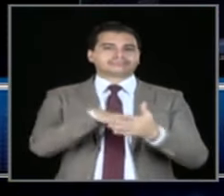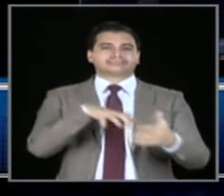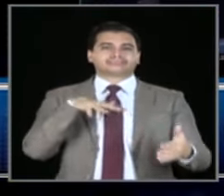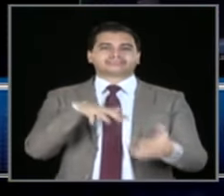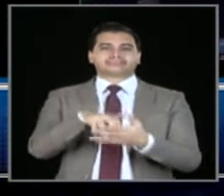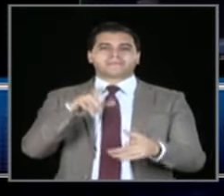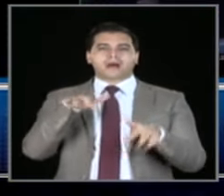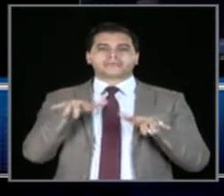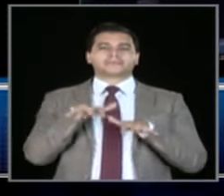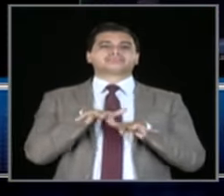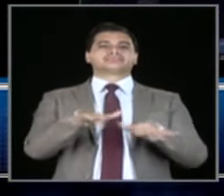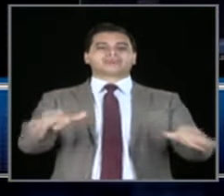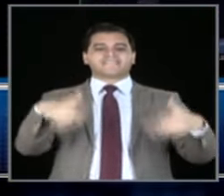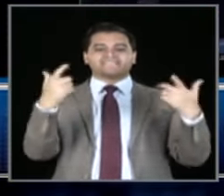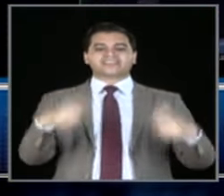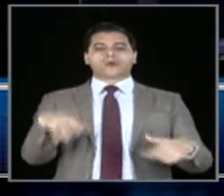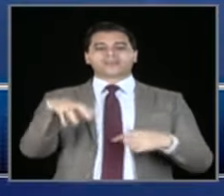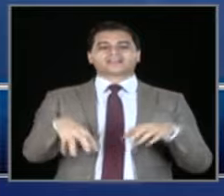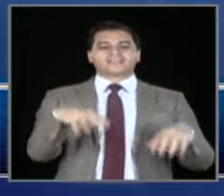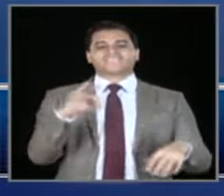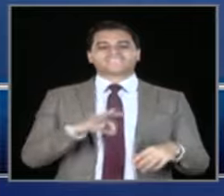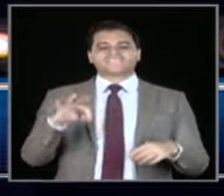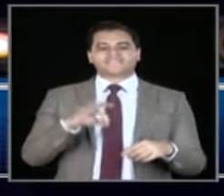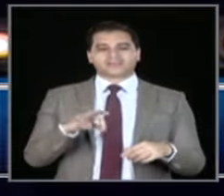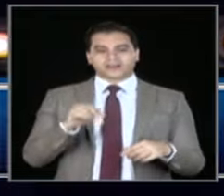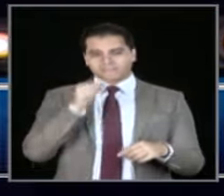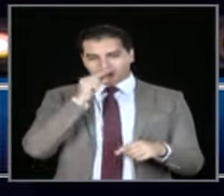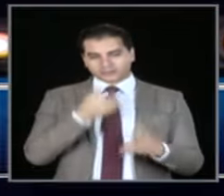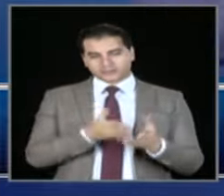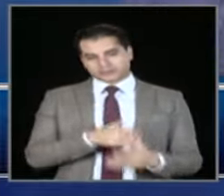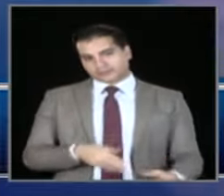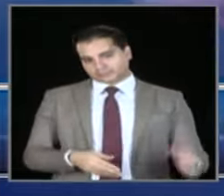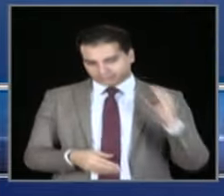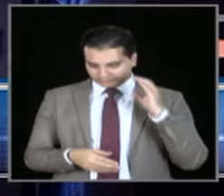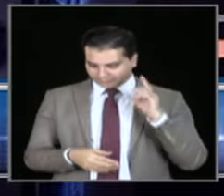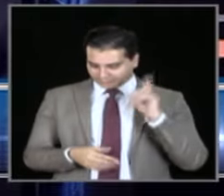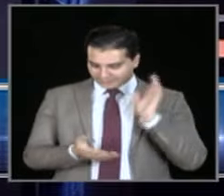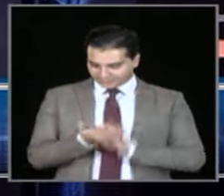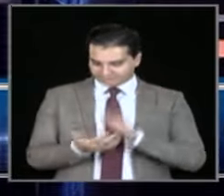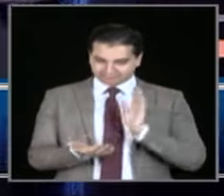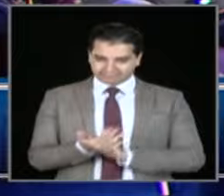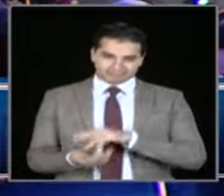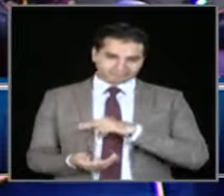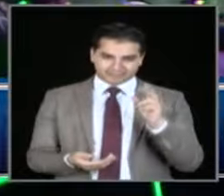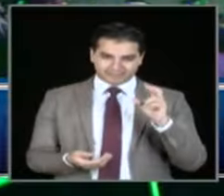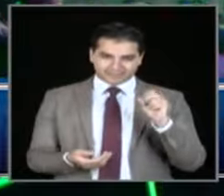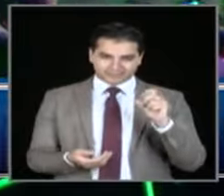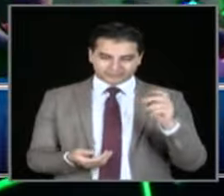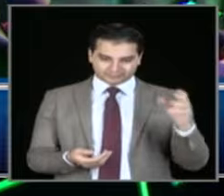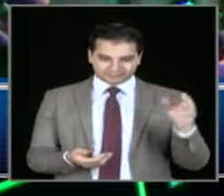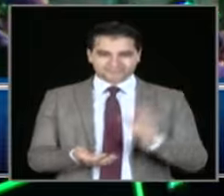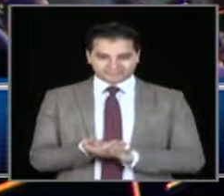2024 بإحدى الدول، فما هي؟ البرازيل. طبعاً العرب الثاني. طبعاً